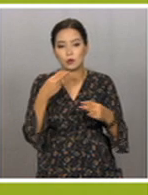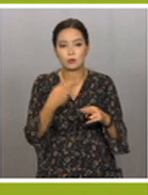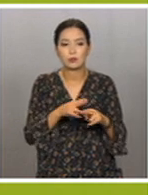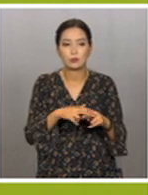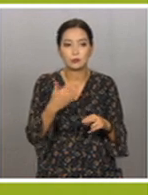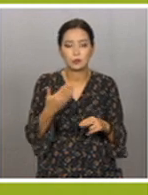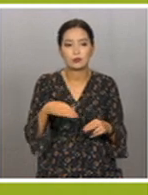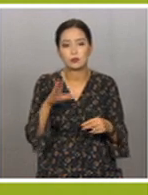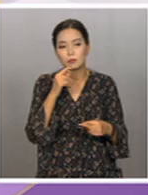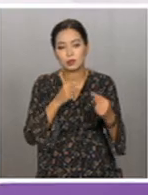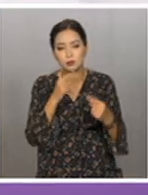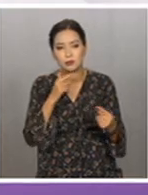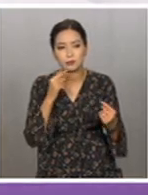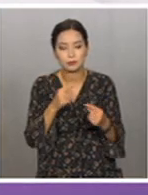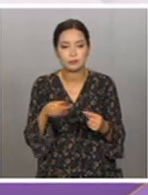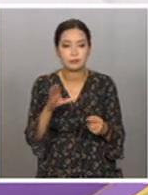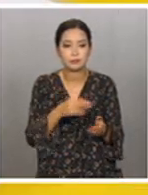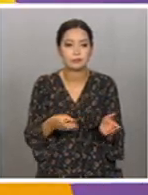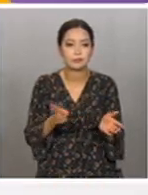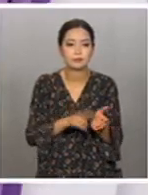қудалау тактикасына көшті.